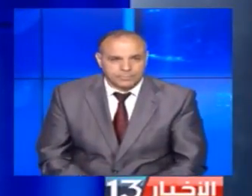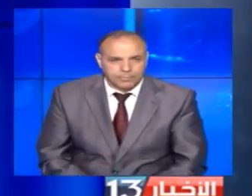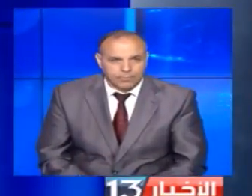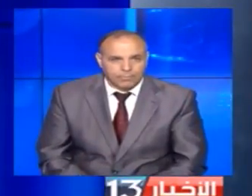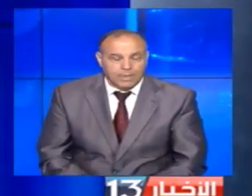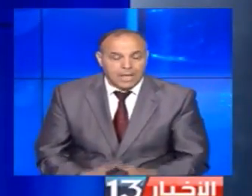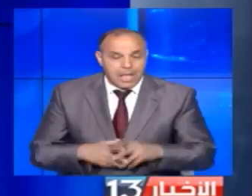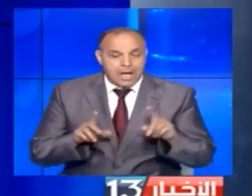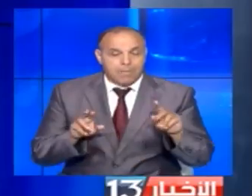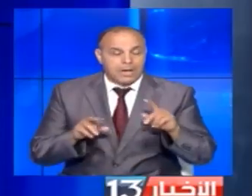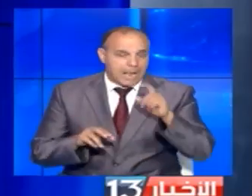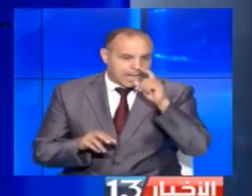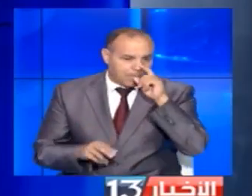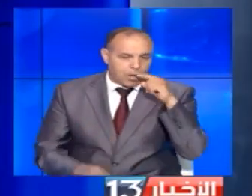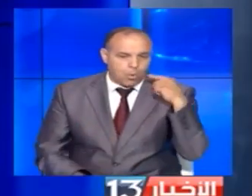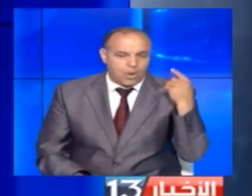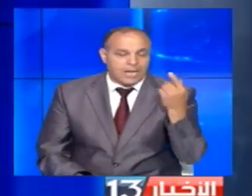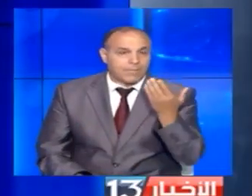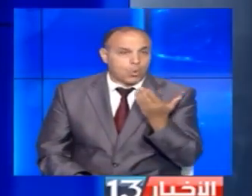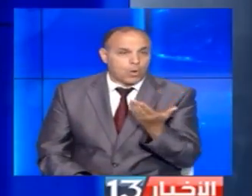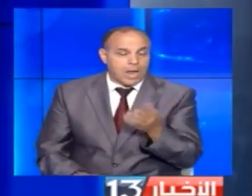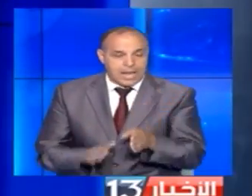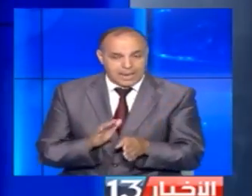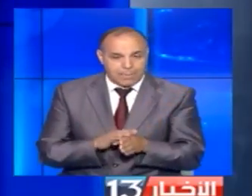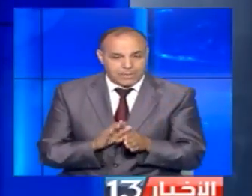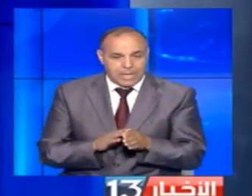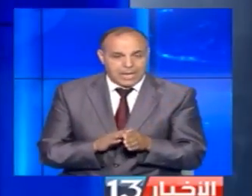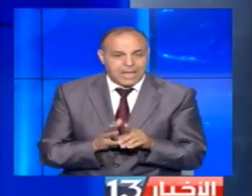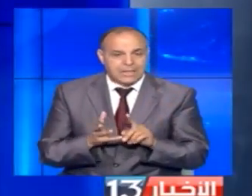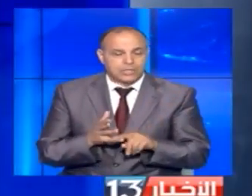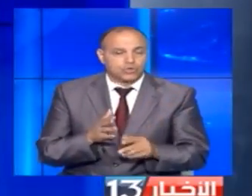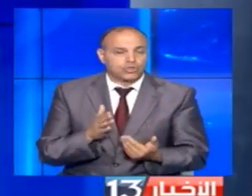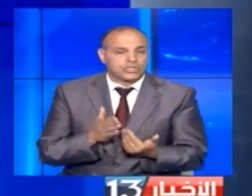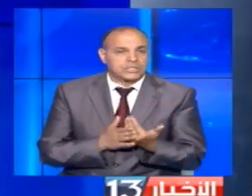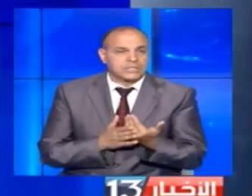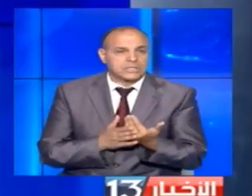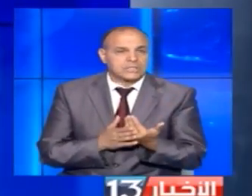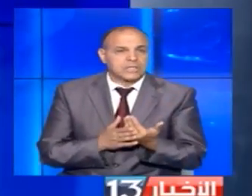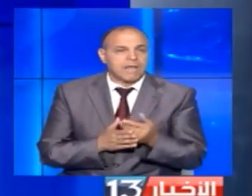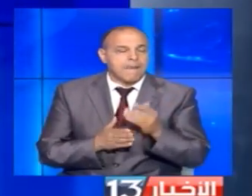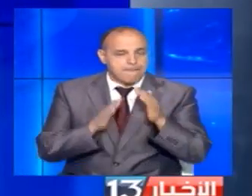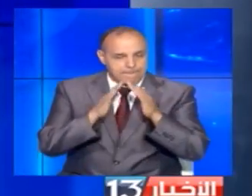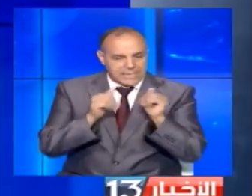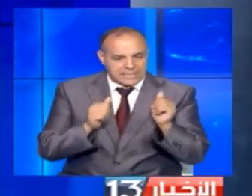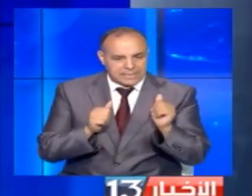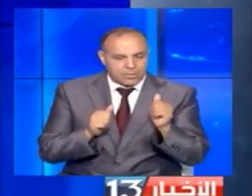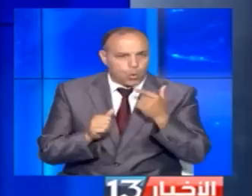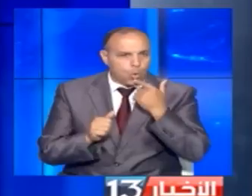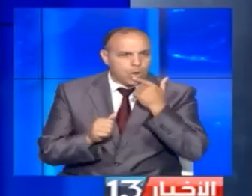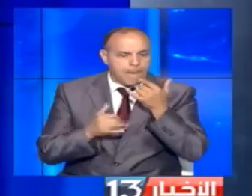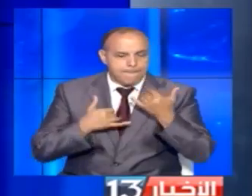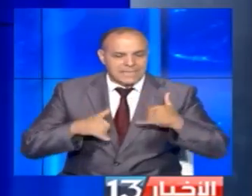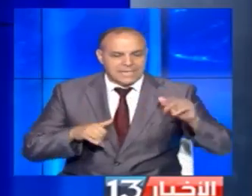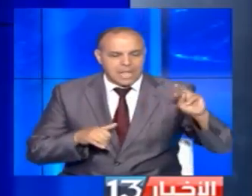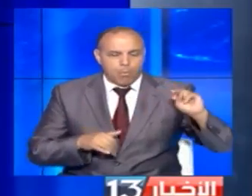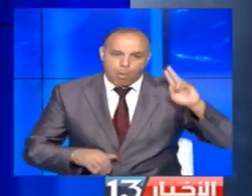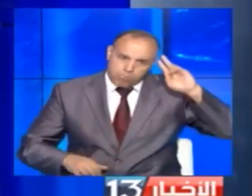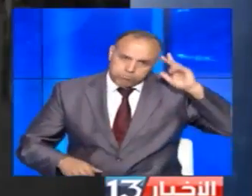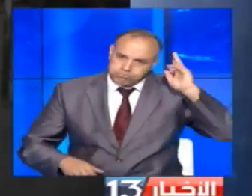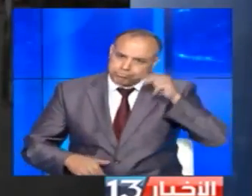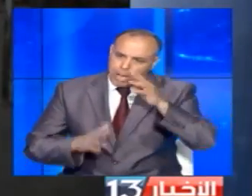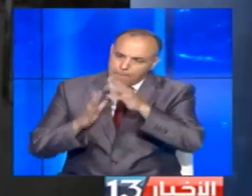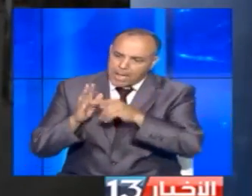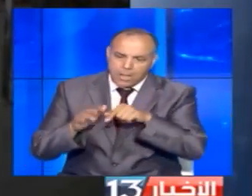وإلى أخبارنا العربية والدولية، ونبدأها بآخر التطورات في مصر. فقد أدان مجلس الأمن الدولي في